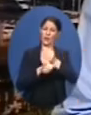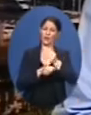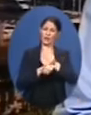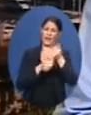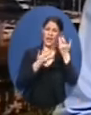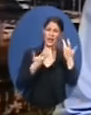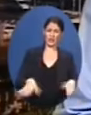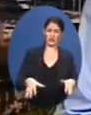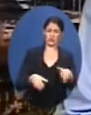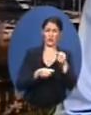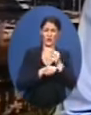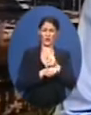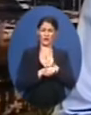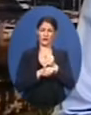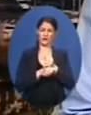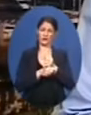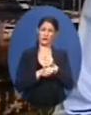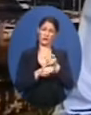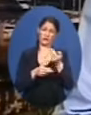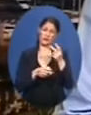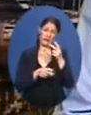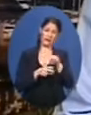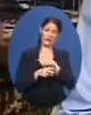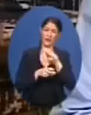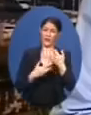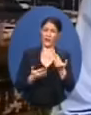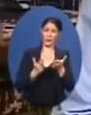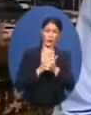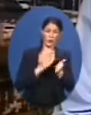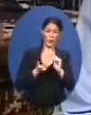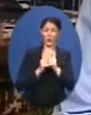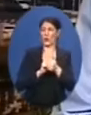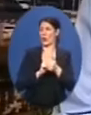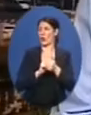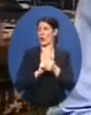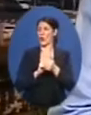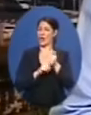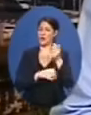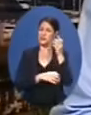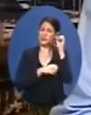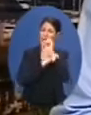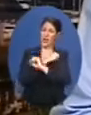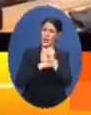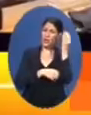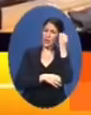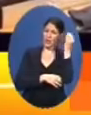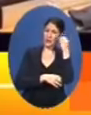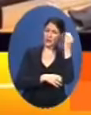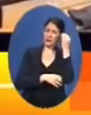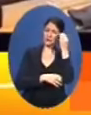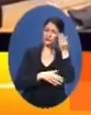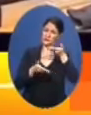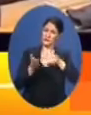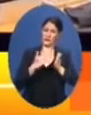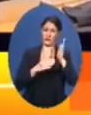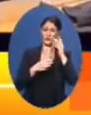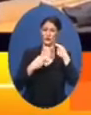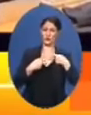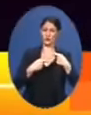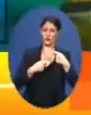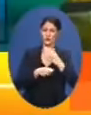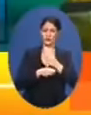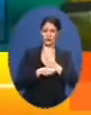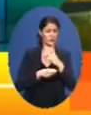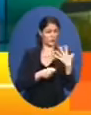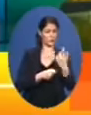הכי חלשים, עובדים שלרוב אין להם השכלה, אין להם מיומנות, להיכנס אל תוך שוק העבודה. כתוצאה מזה הם לא